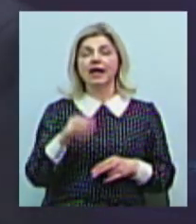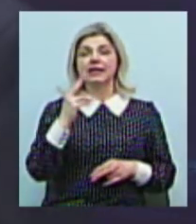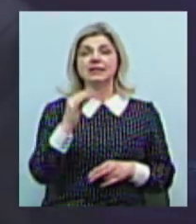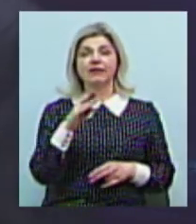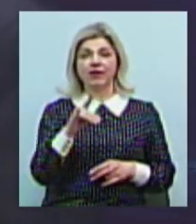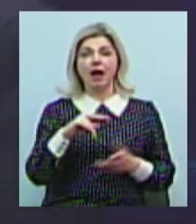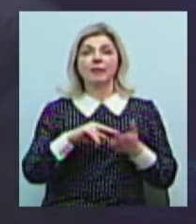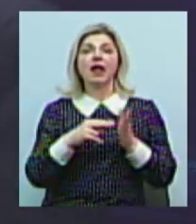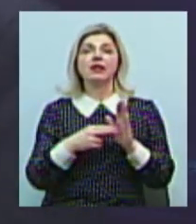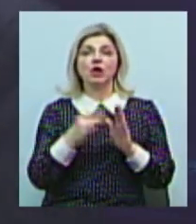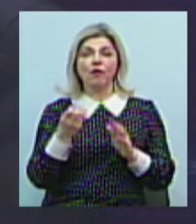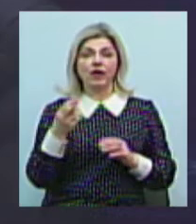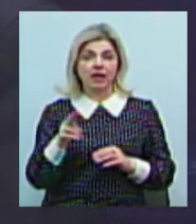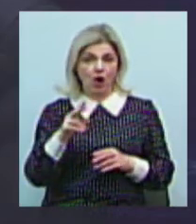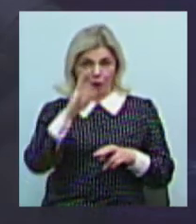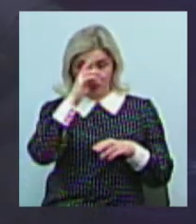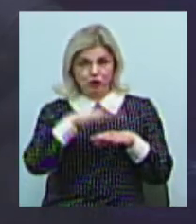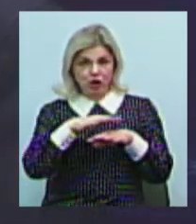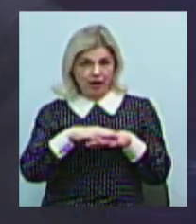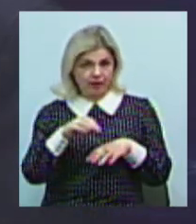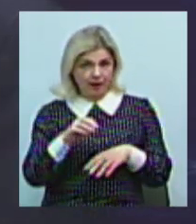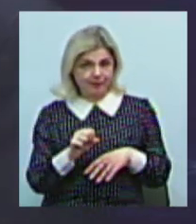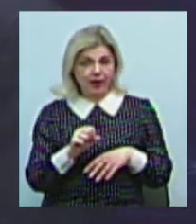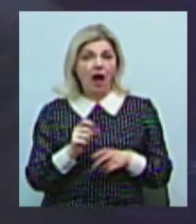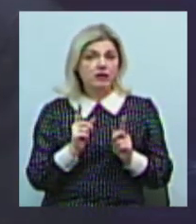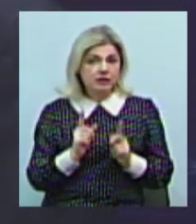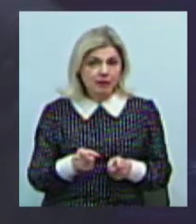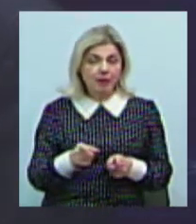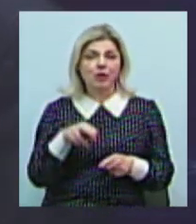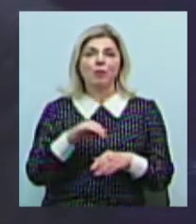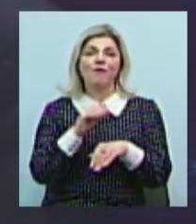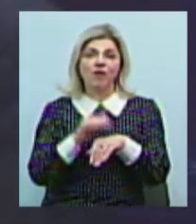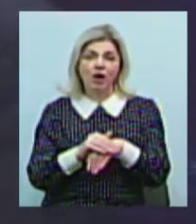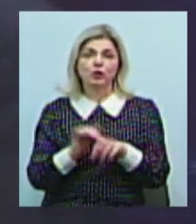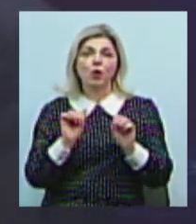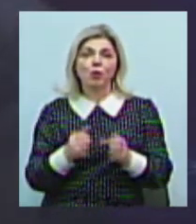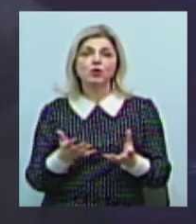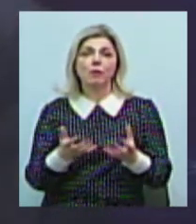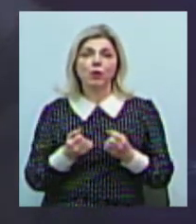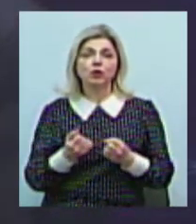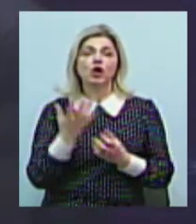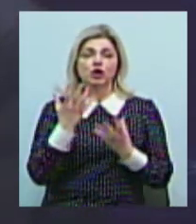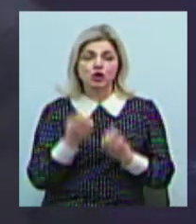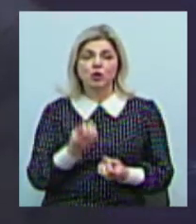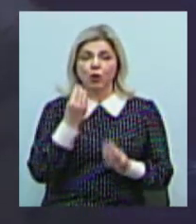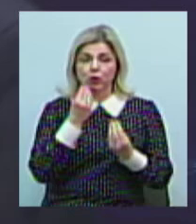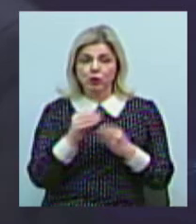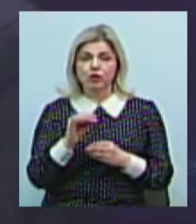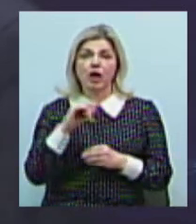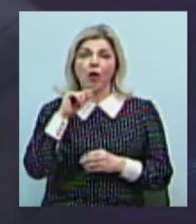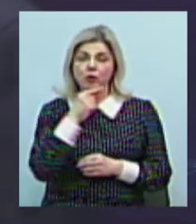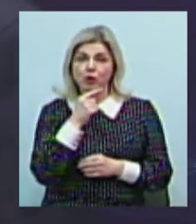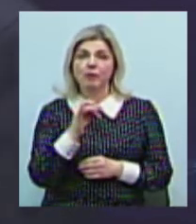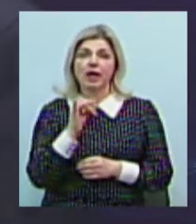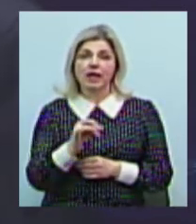планирования бюджета. То есть, на самом деле, по факту, можно получить еще лучше и экономии, и